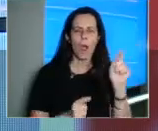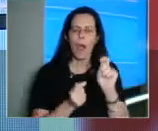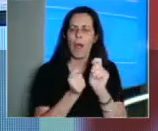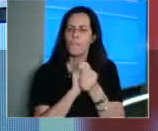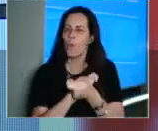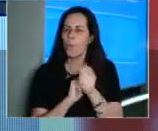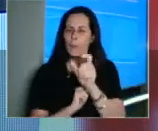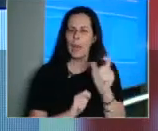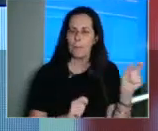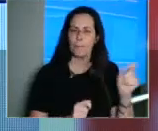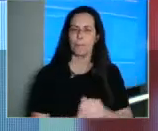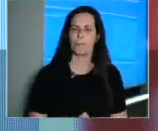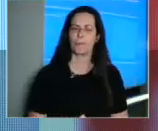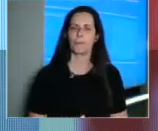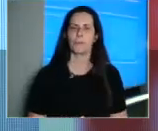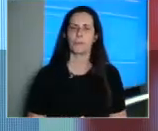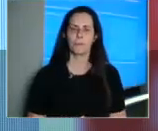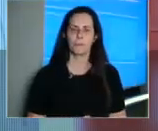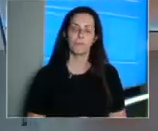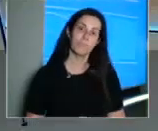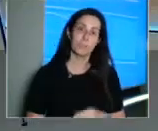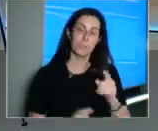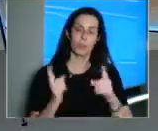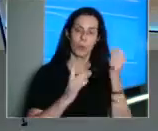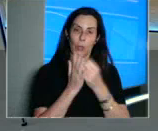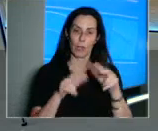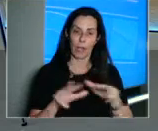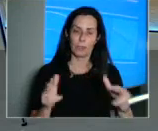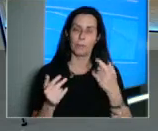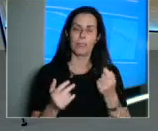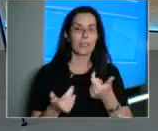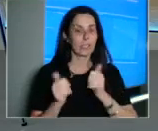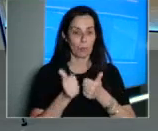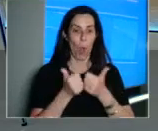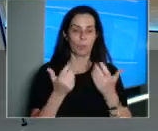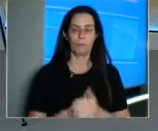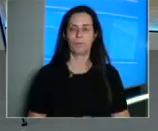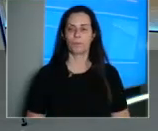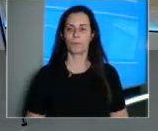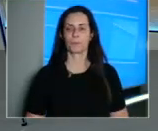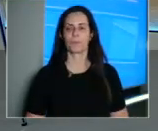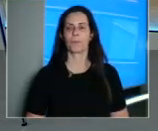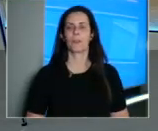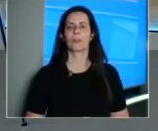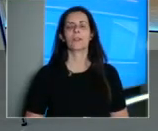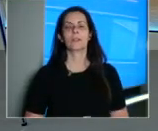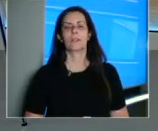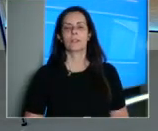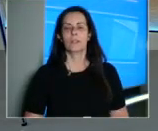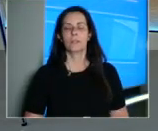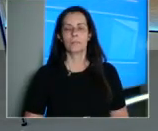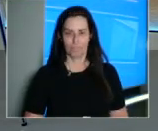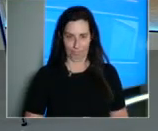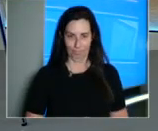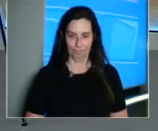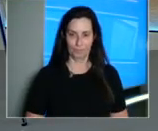פעילות מוחית. כן, זה מה שקורה בארץ. בואו נעבור קצת לספורט, מה אתם אומרים? בואו נראה מה קורה שם.